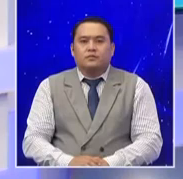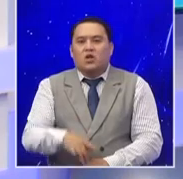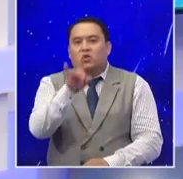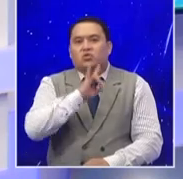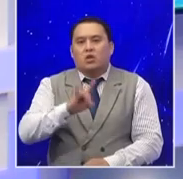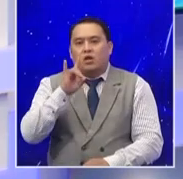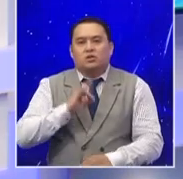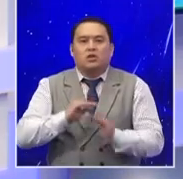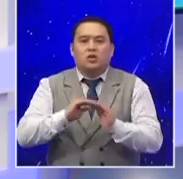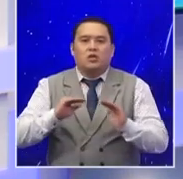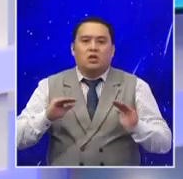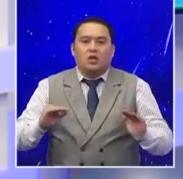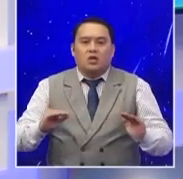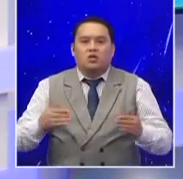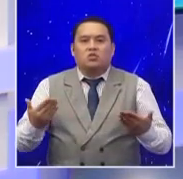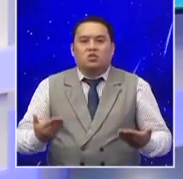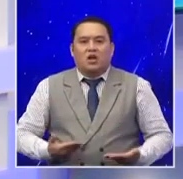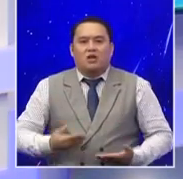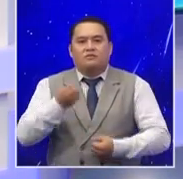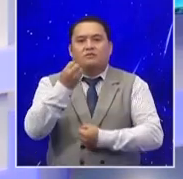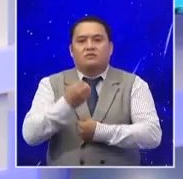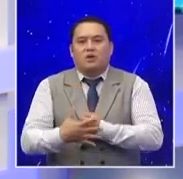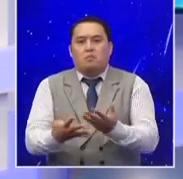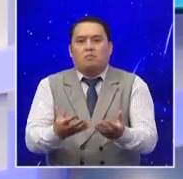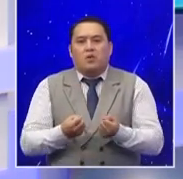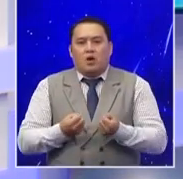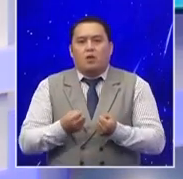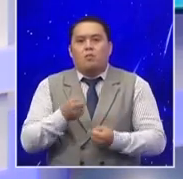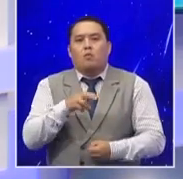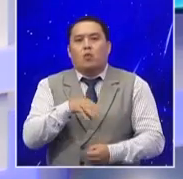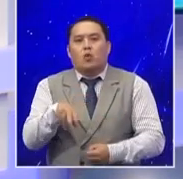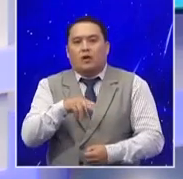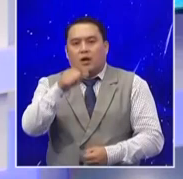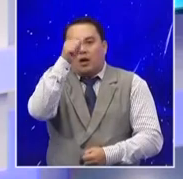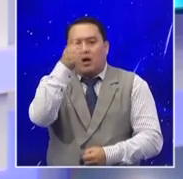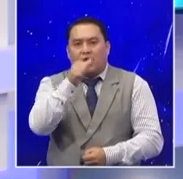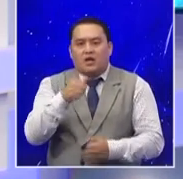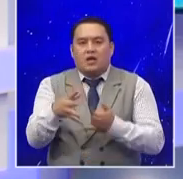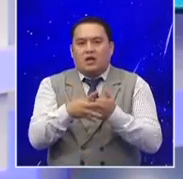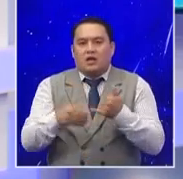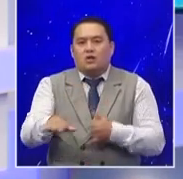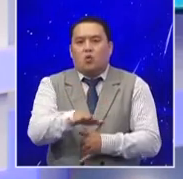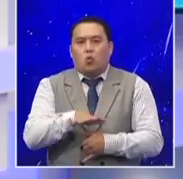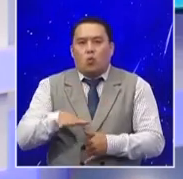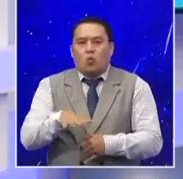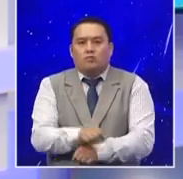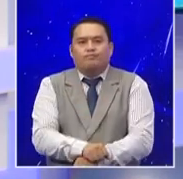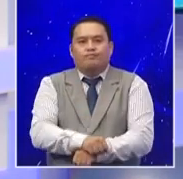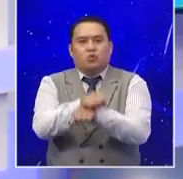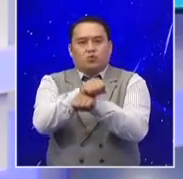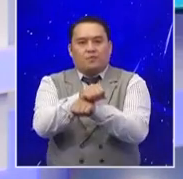Женщины и дети, те, кто еще недавно жили в центре по приему беженцев моря на греческом острове Лесбос, устроили акцию